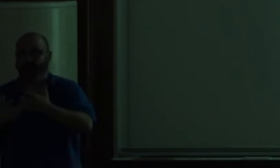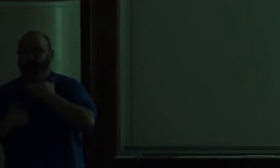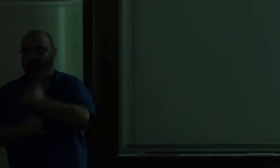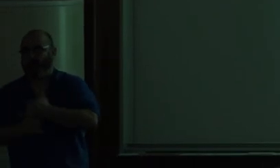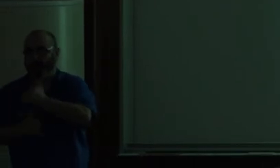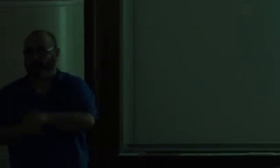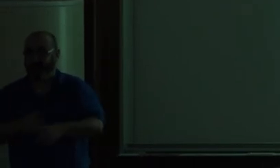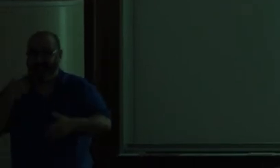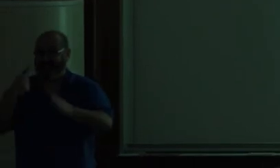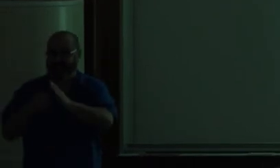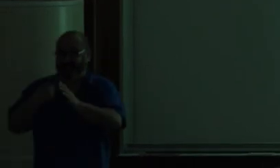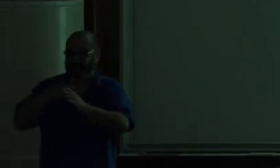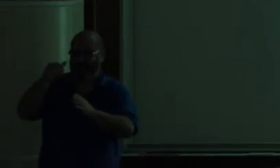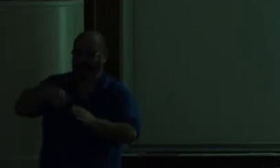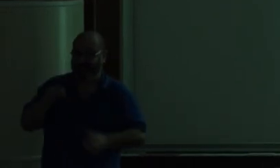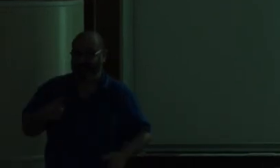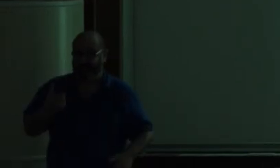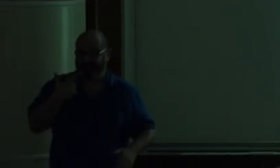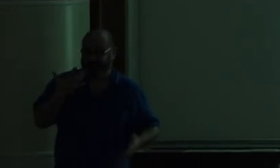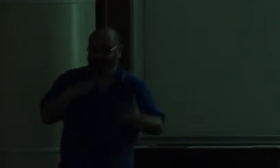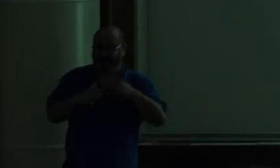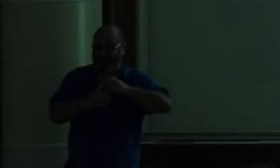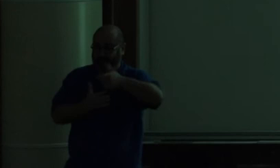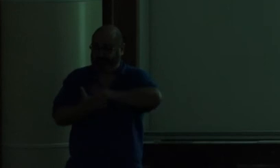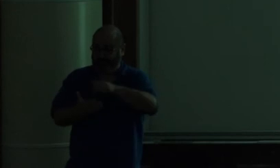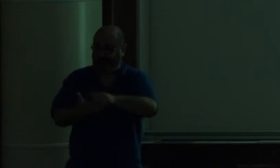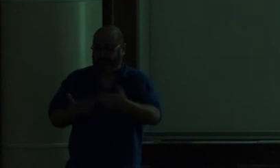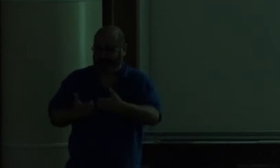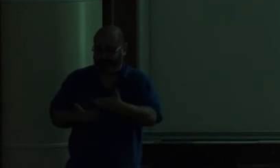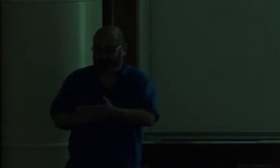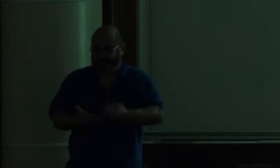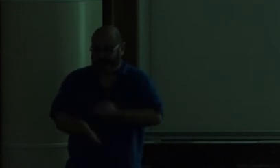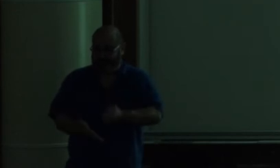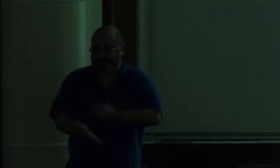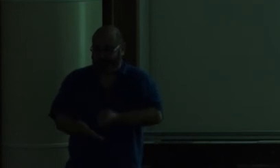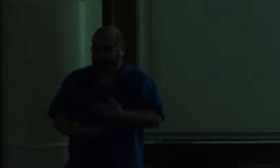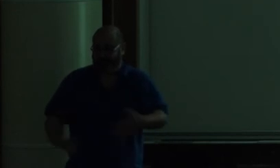effectivement, on a toujours cette itération, parce qu'au final, c'est que ça, en fait, nos processeurs, c'est des machines à itérer.